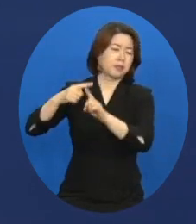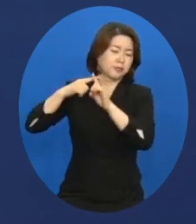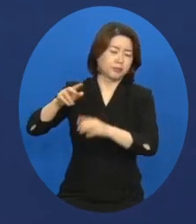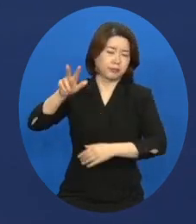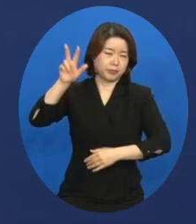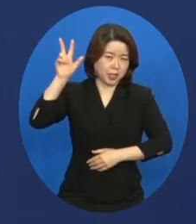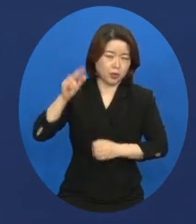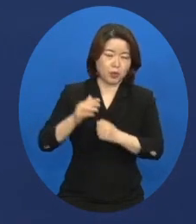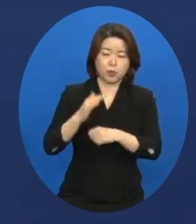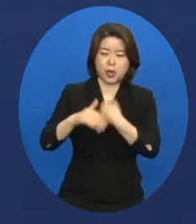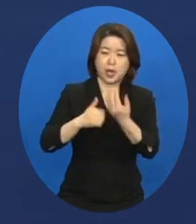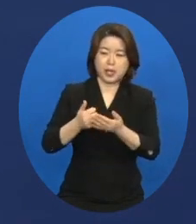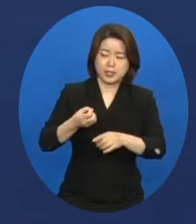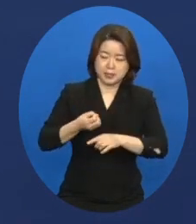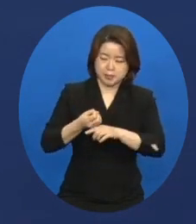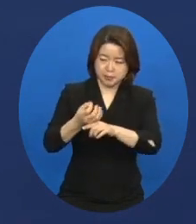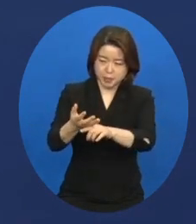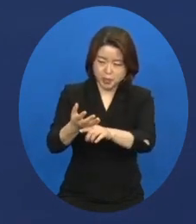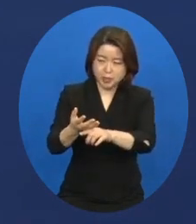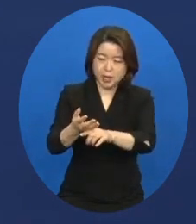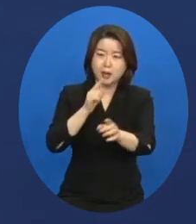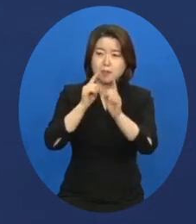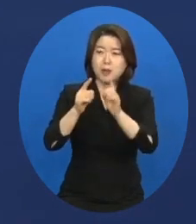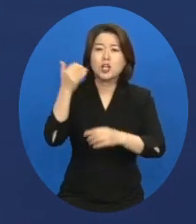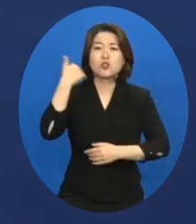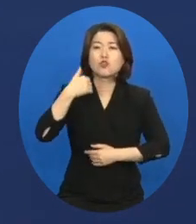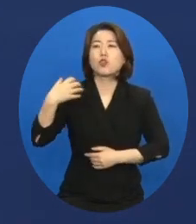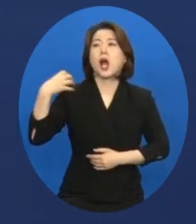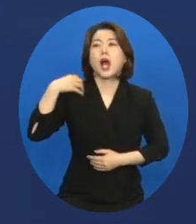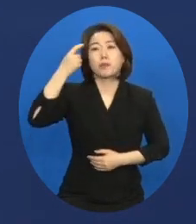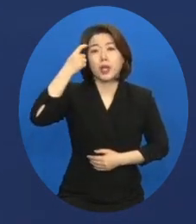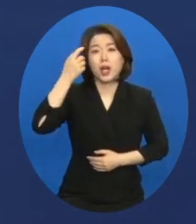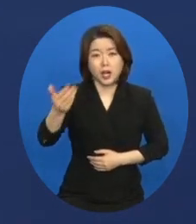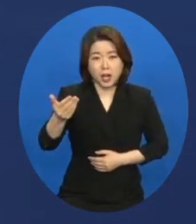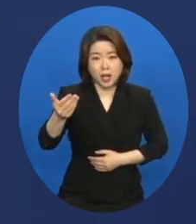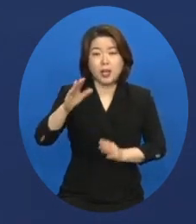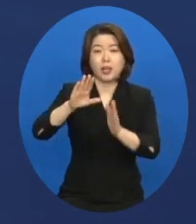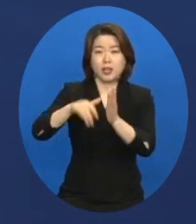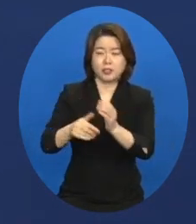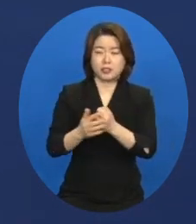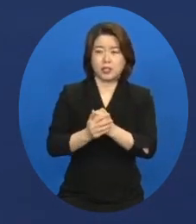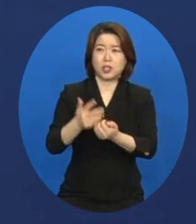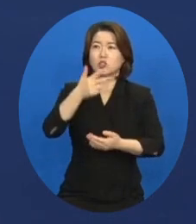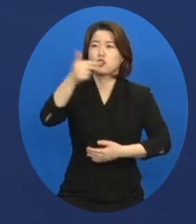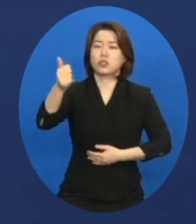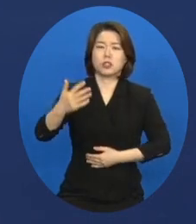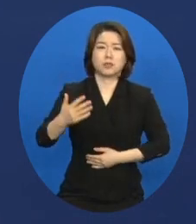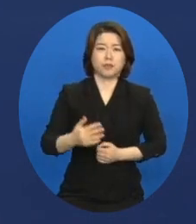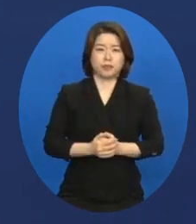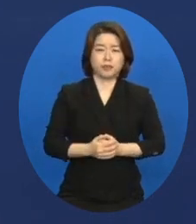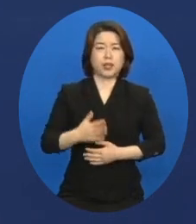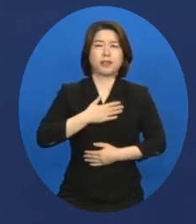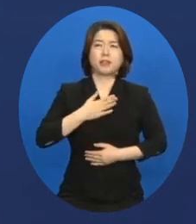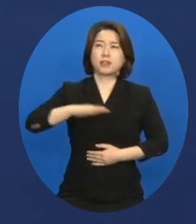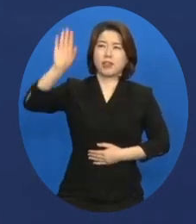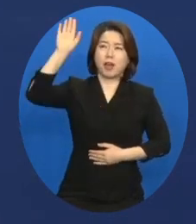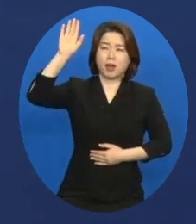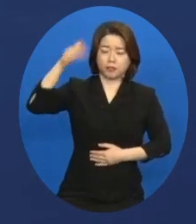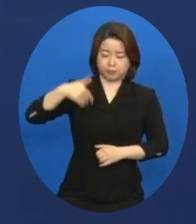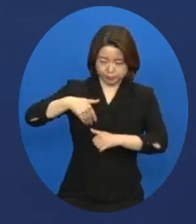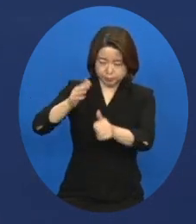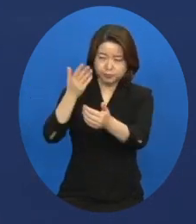하나님의 말씀을 전할 사명을 누가 감당하겠느냐 했을 때 주여 나를